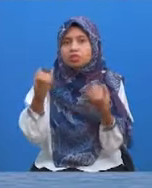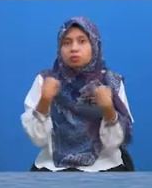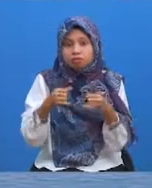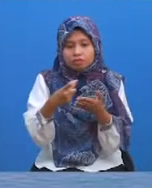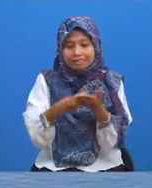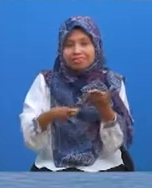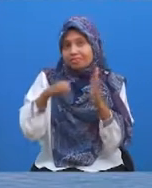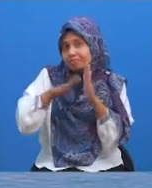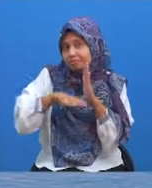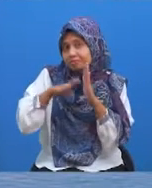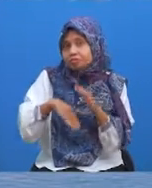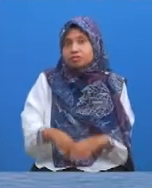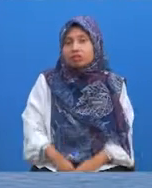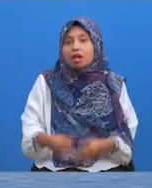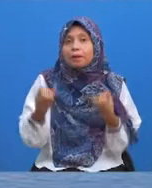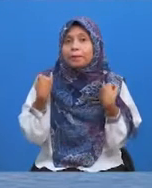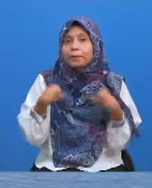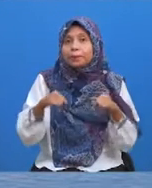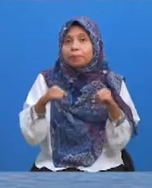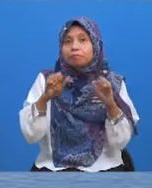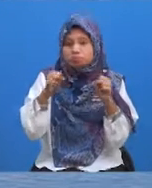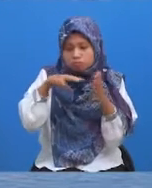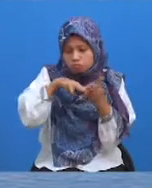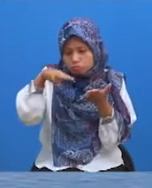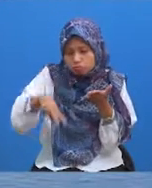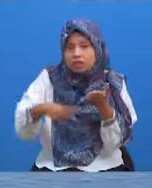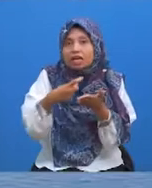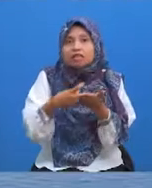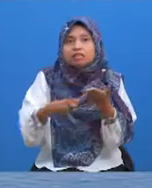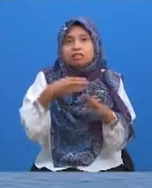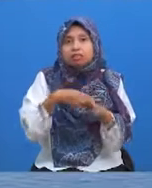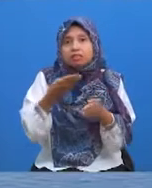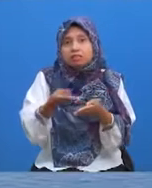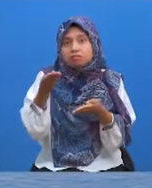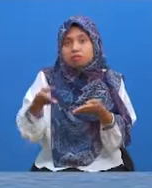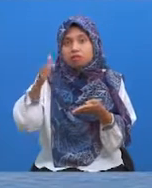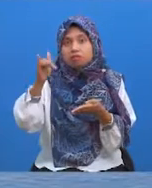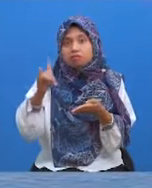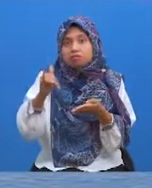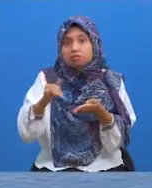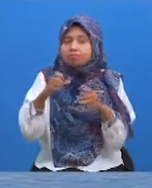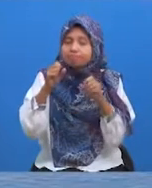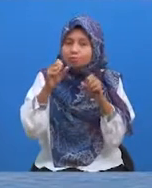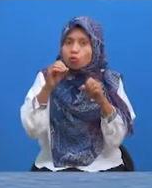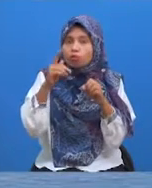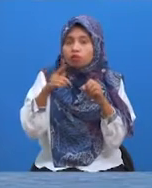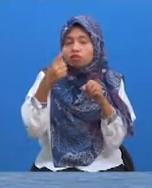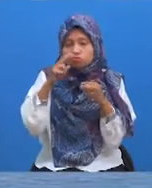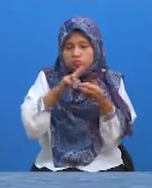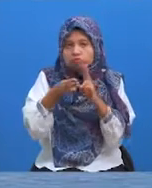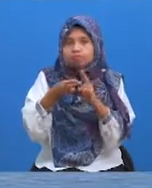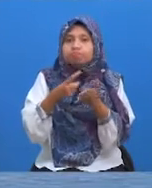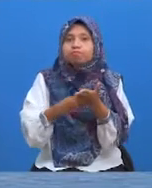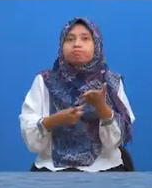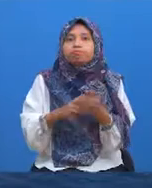harga yang murah penjual hanya menurunkan harga pada barang yang responsif terhadap perubahan